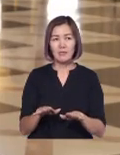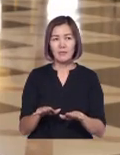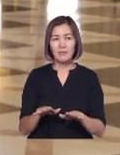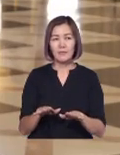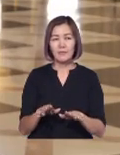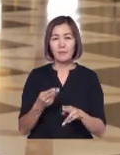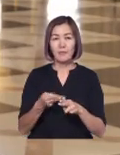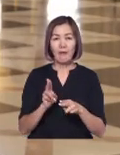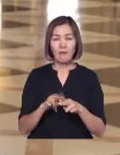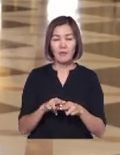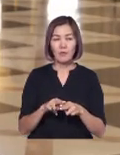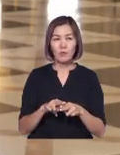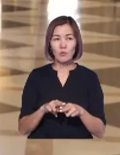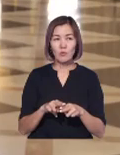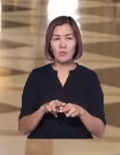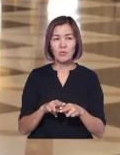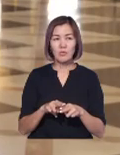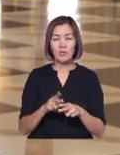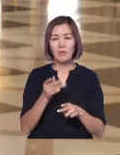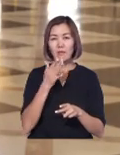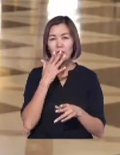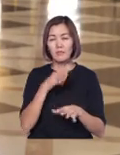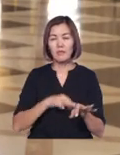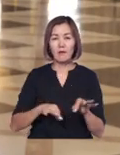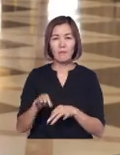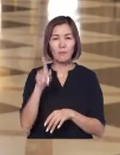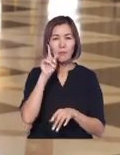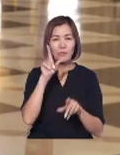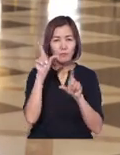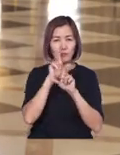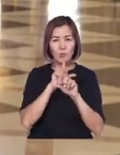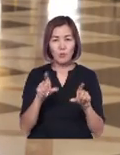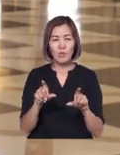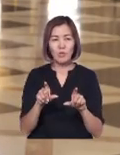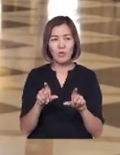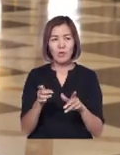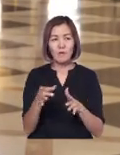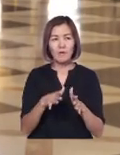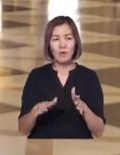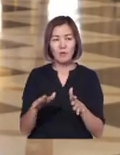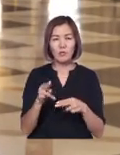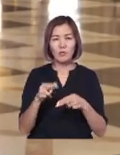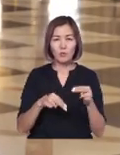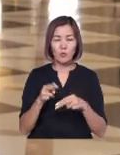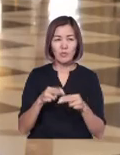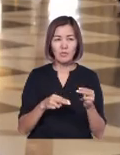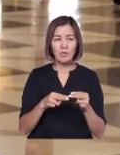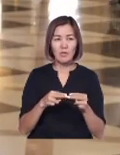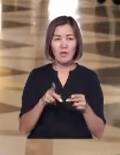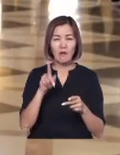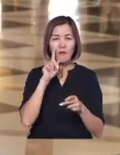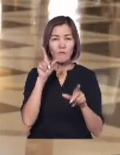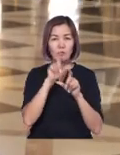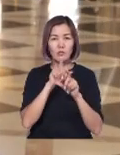И поэтому на основании национального проекта «Комфортная школа» в районе строится комфортная школа